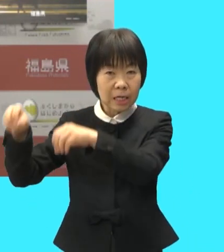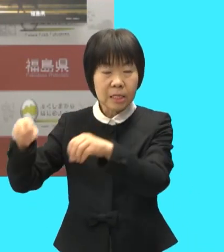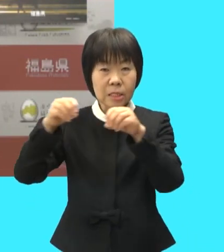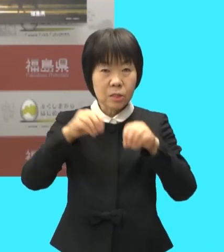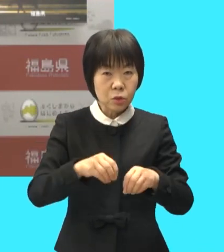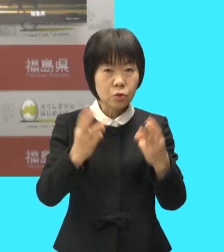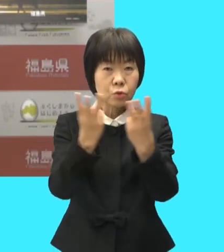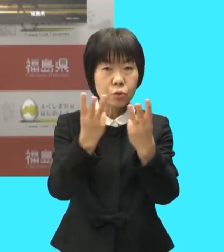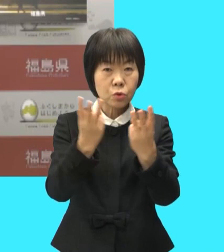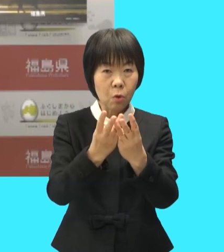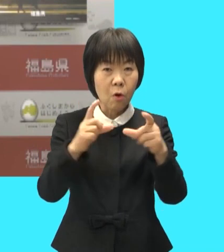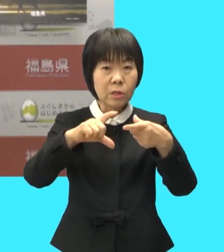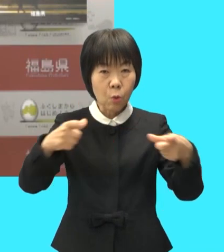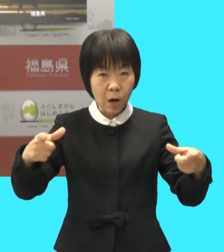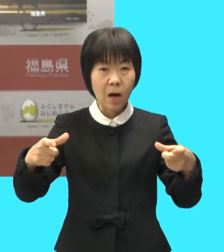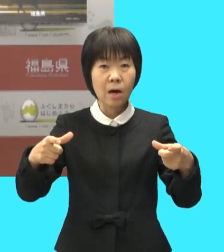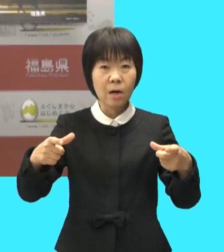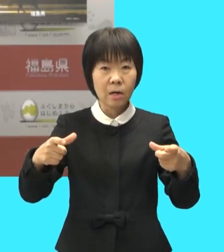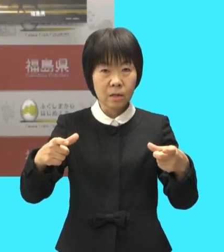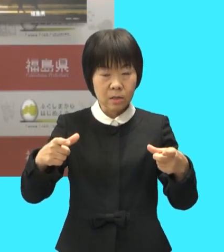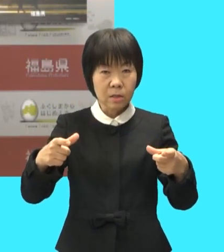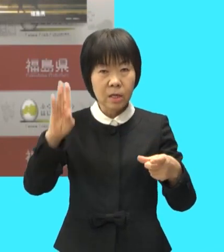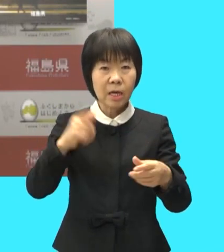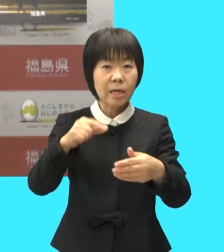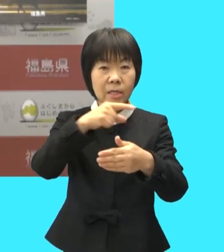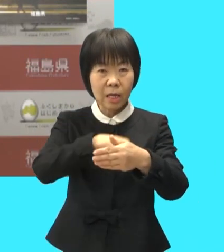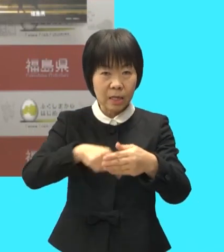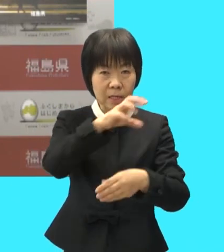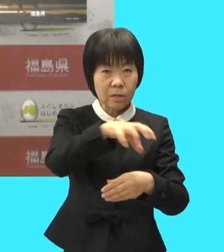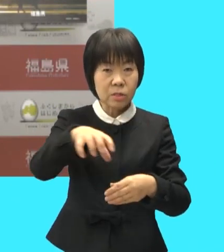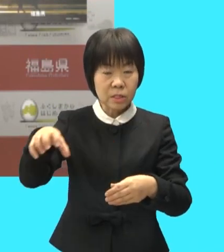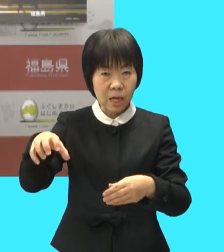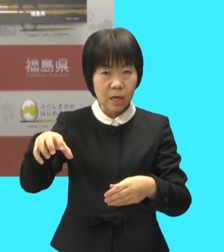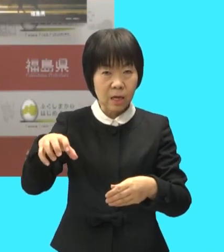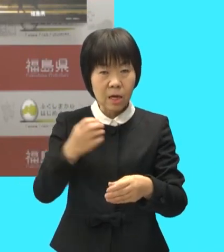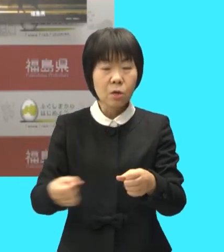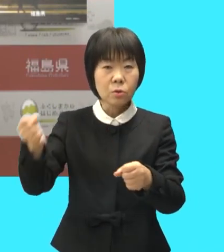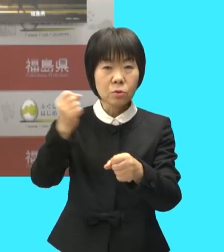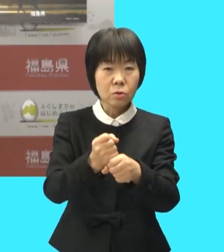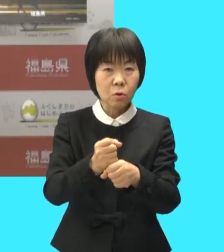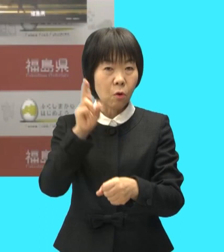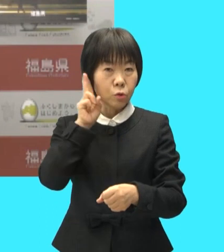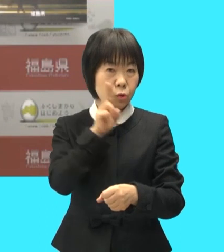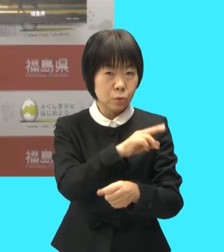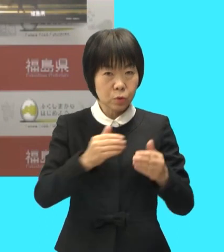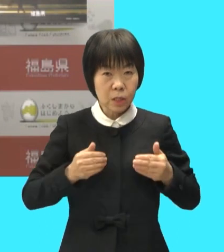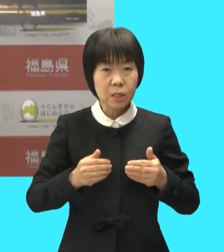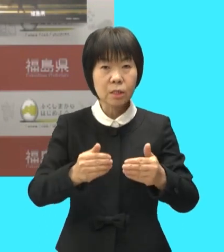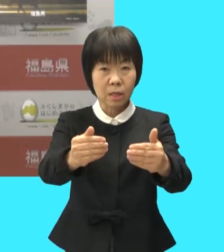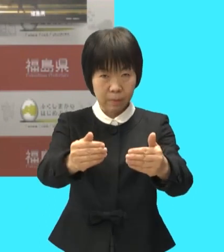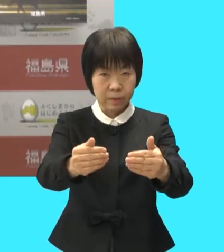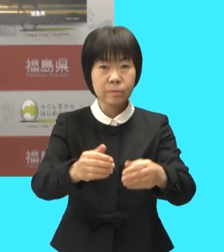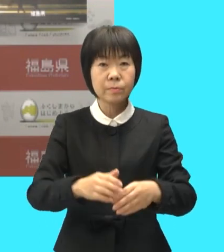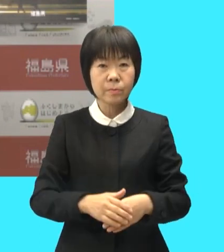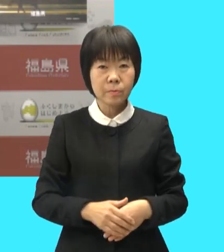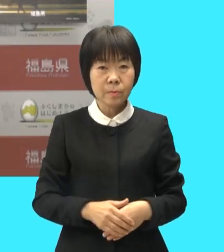への移住世帯数の増加など、県内各地で明るい光が一層の輝きを見せ